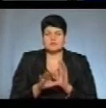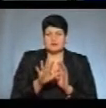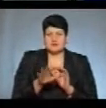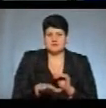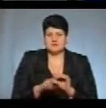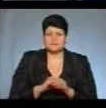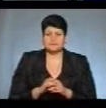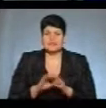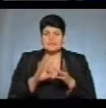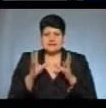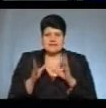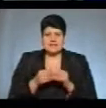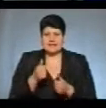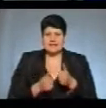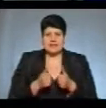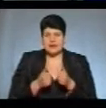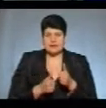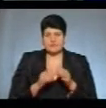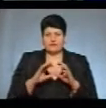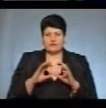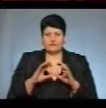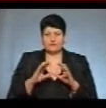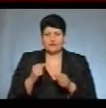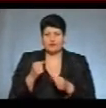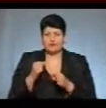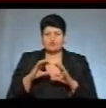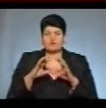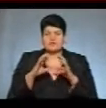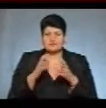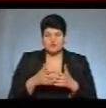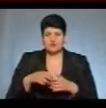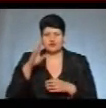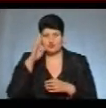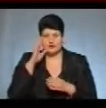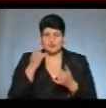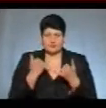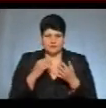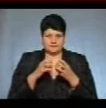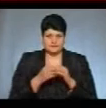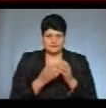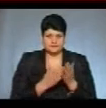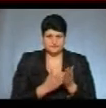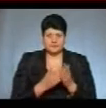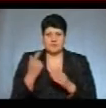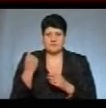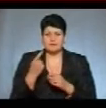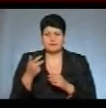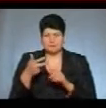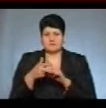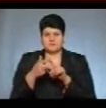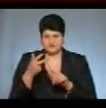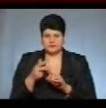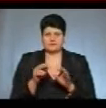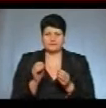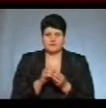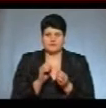місці. А загальний рейтинг Кубку світу серед чоловіків за підсумком сьогоднішньої гонки спринту виглядає так. Перша трійка залишилась без змін.